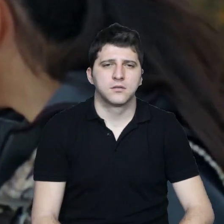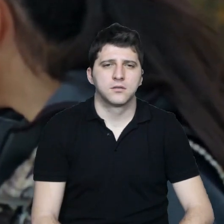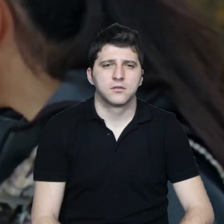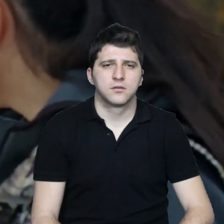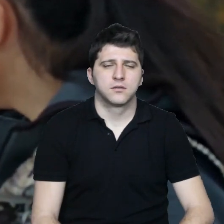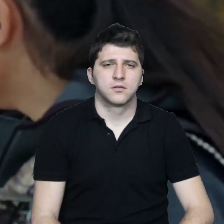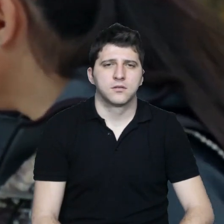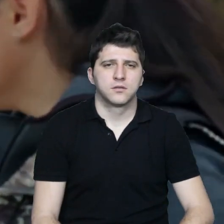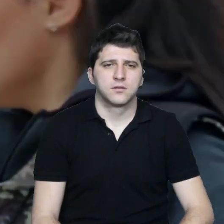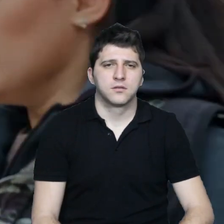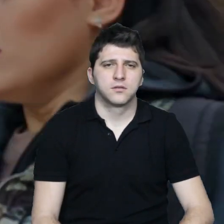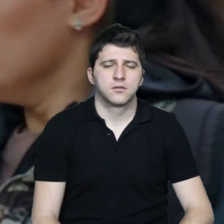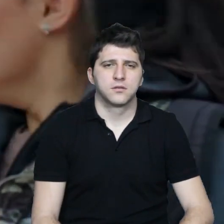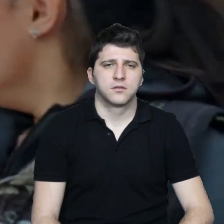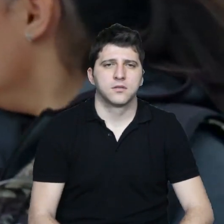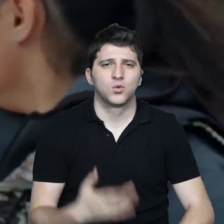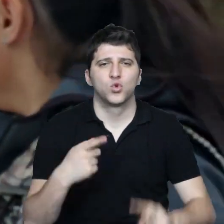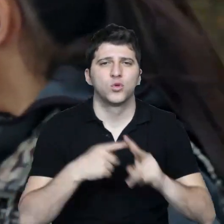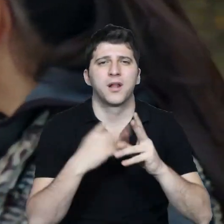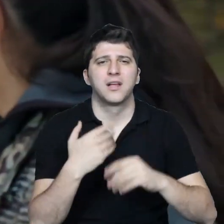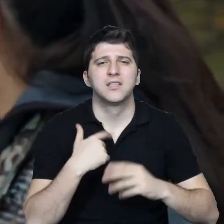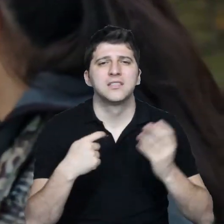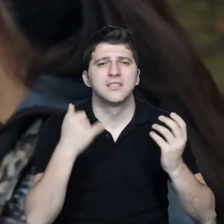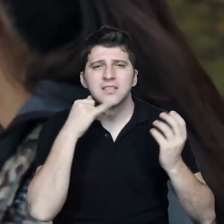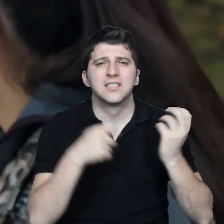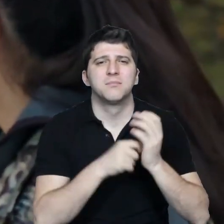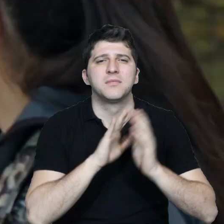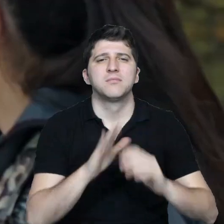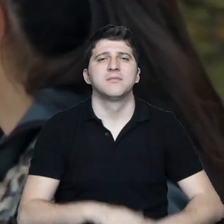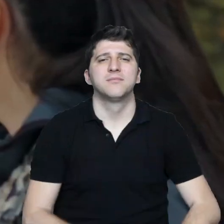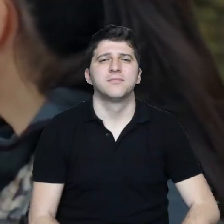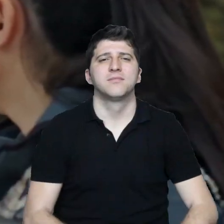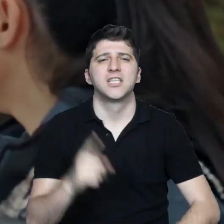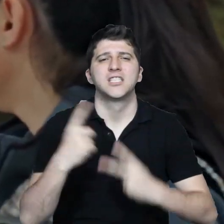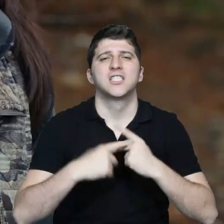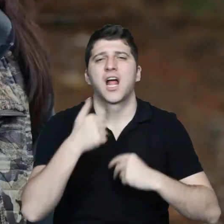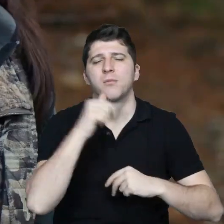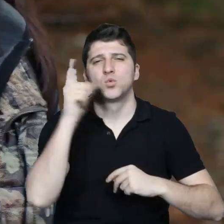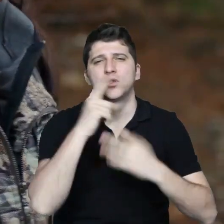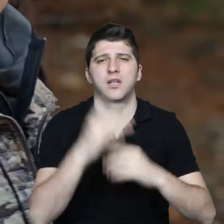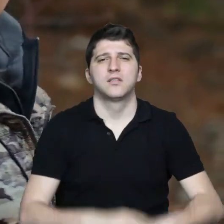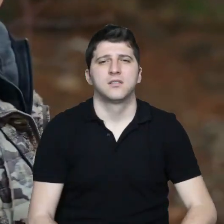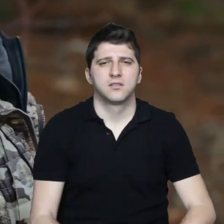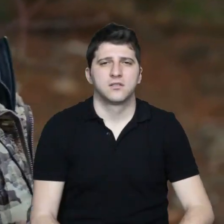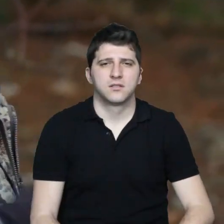model telefonunu çıkardı cebinden. Kübra, hı? Şarjım bitmiş. Hep bu Yaşar abinin yüzünden biliyor musun?